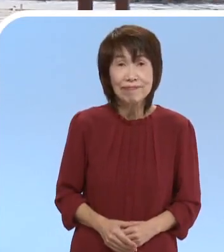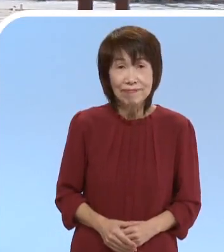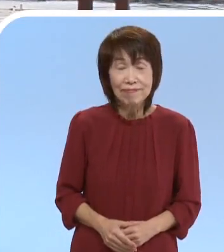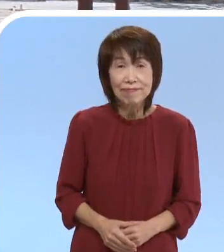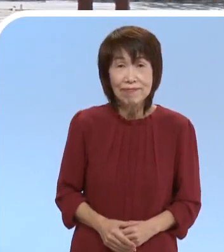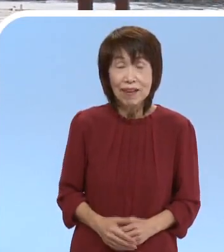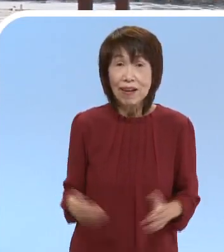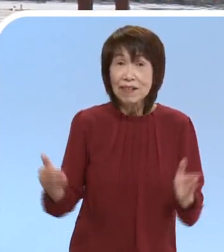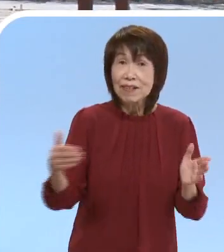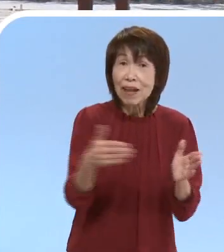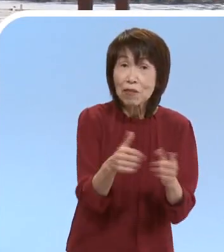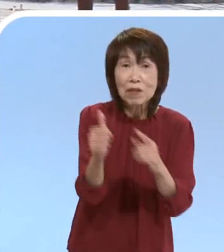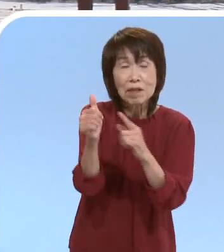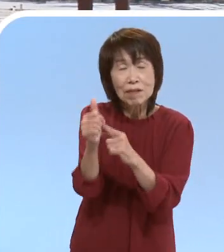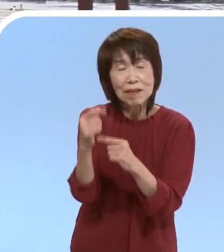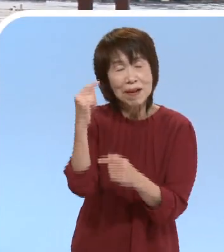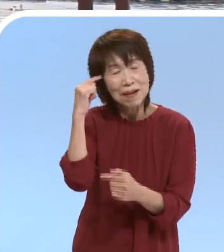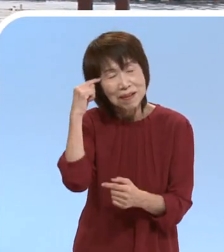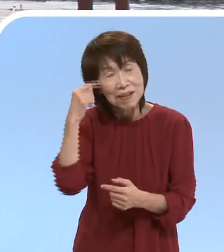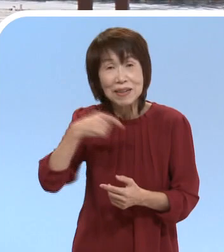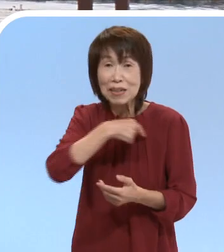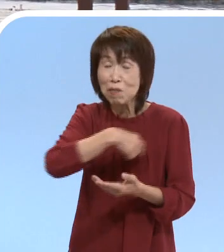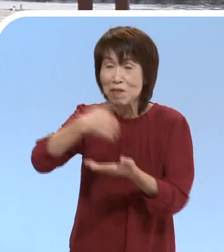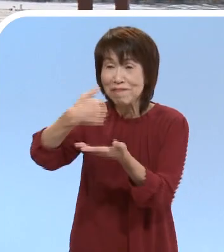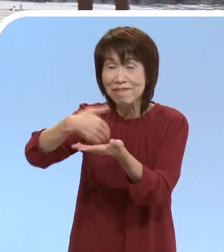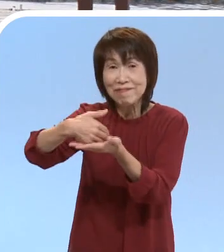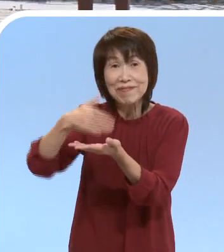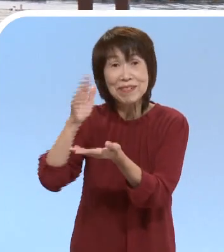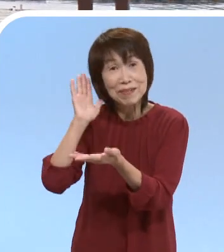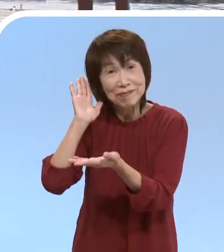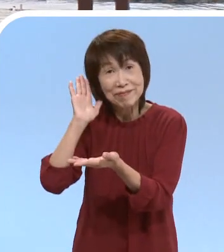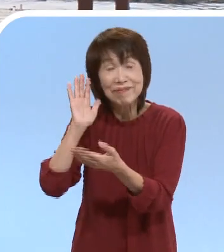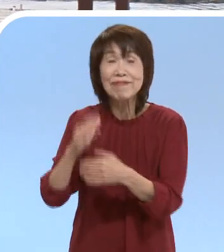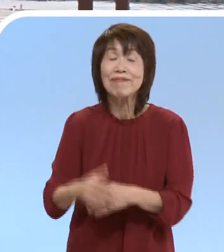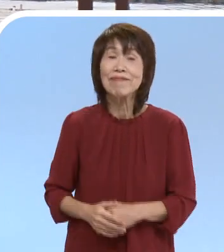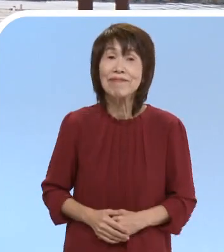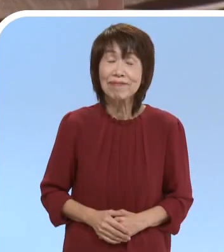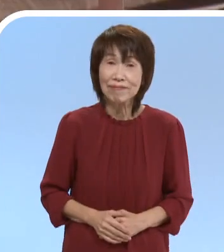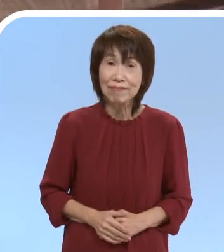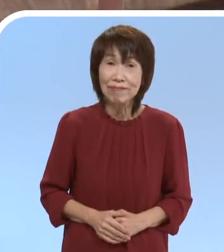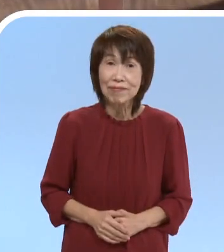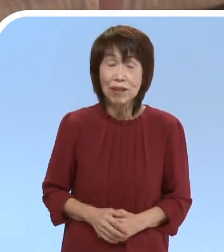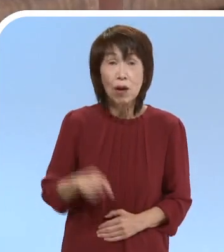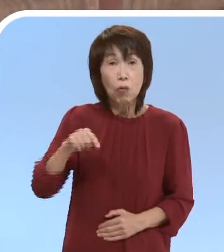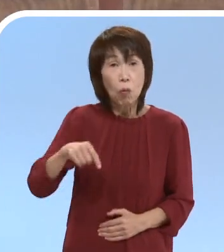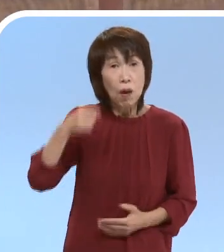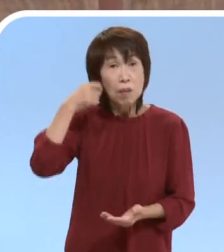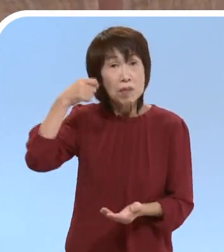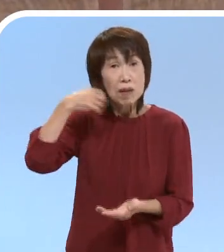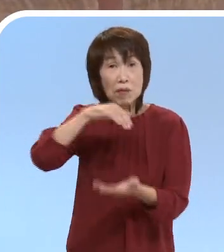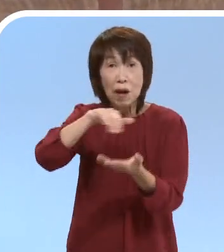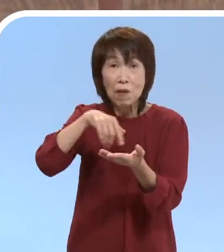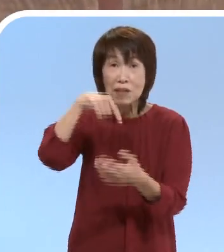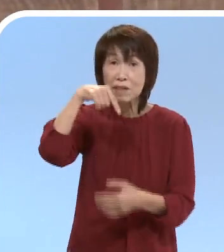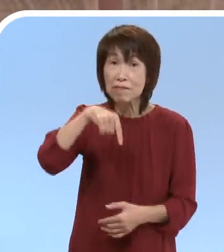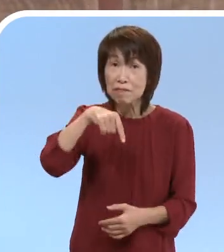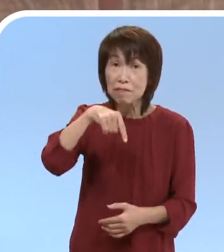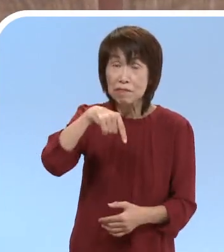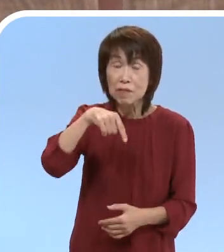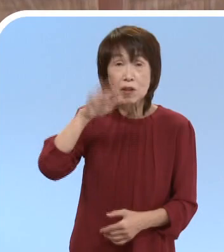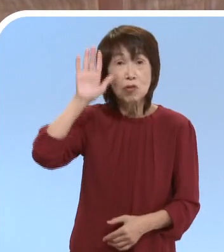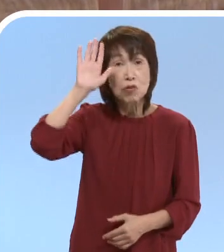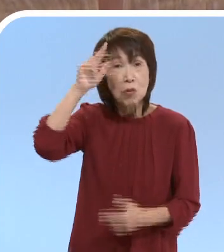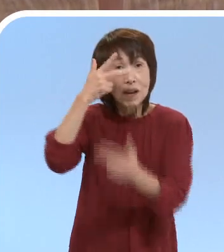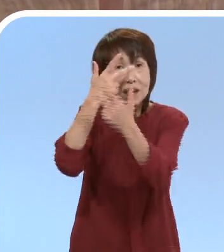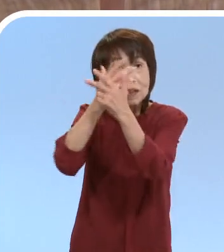い、最後にピーパビへの思いを伺いました。 まあ、今ここはあの南淡路ですけ